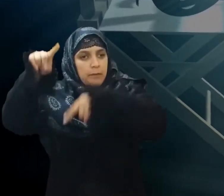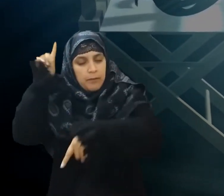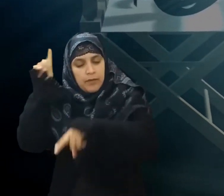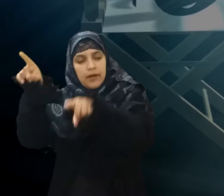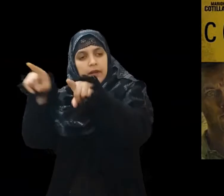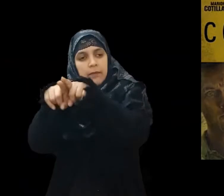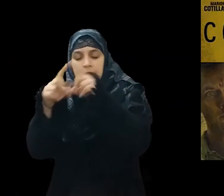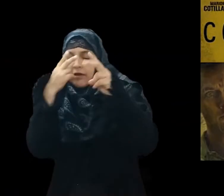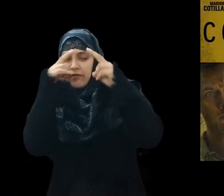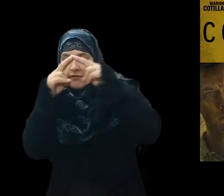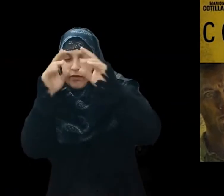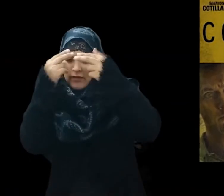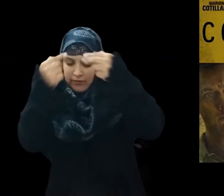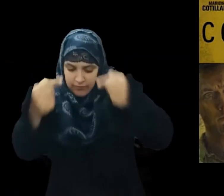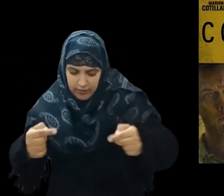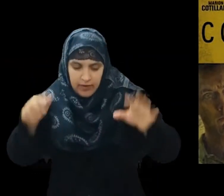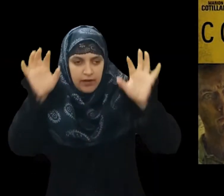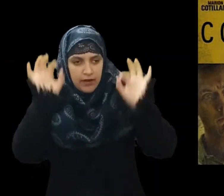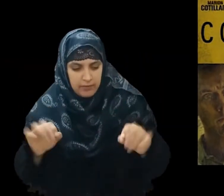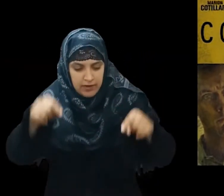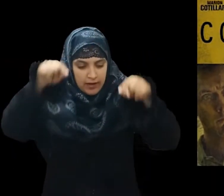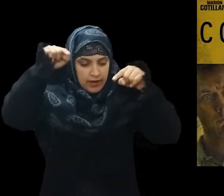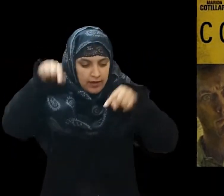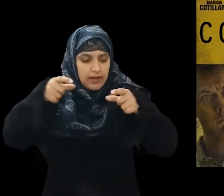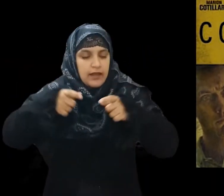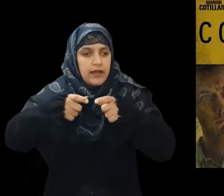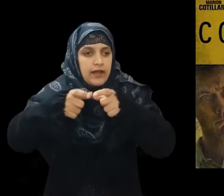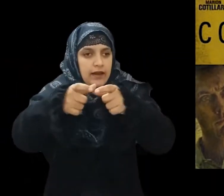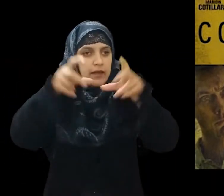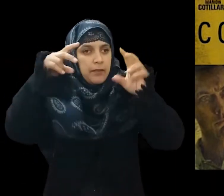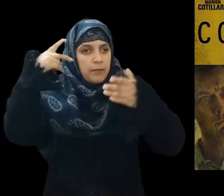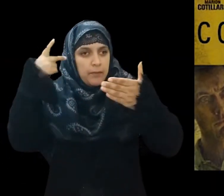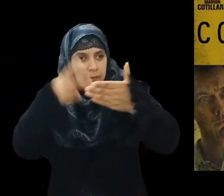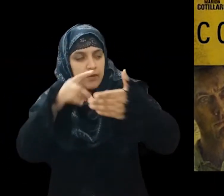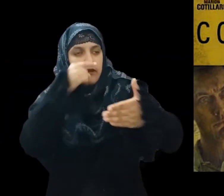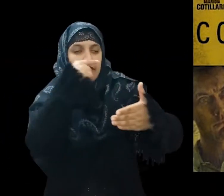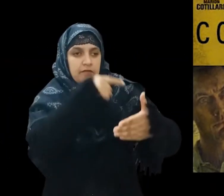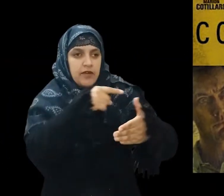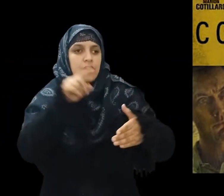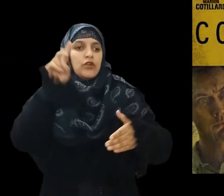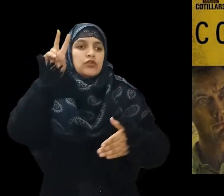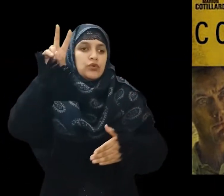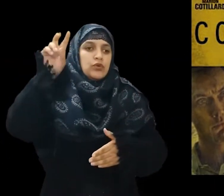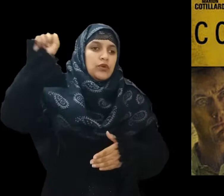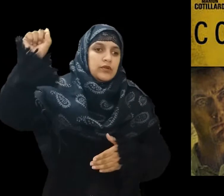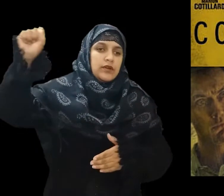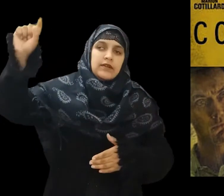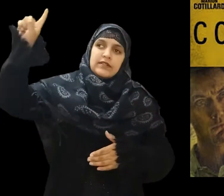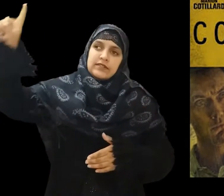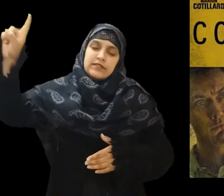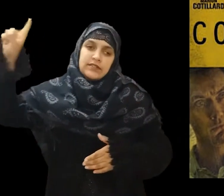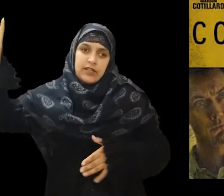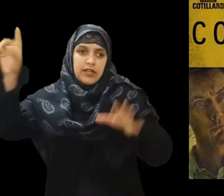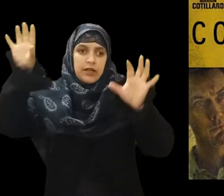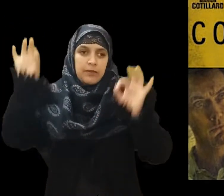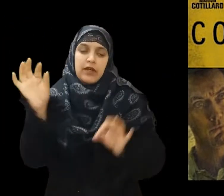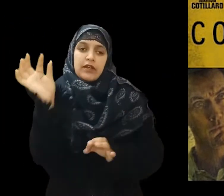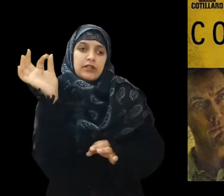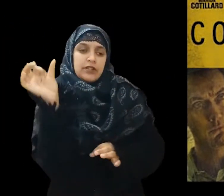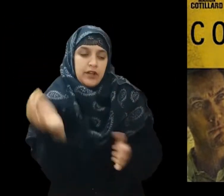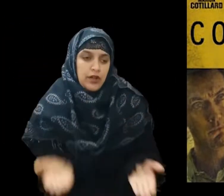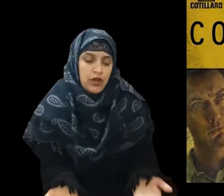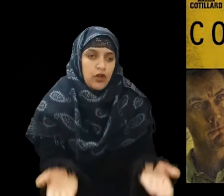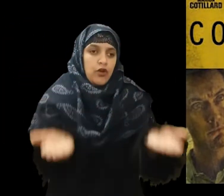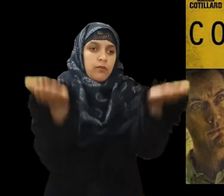تھے۔ جی ہاں، اس فلم کا نام ہے کنٹیجن۔ 2011 میں ریلیز ہونے والی یہ فلم $60 ملین کے بجٹ سے تیار